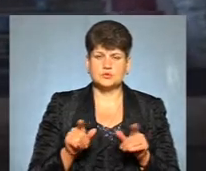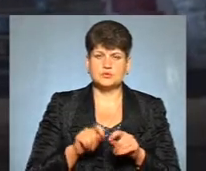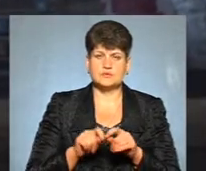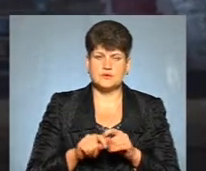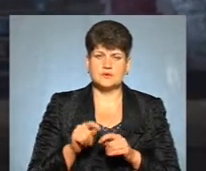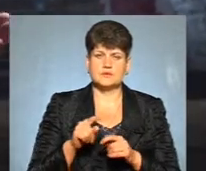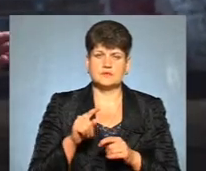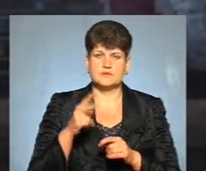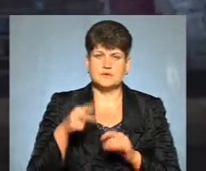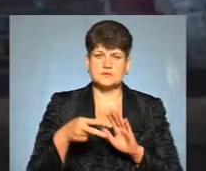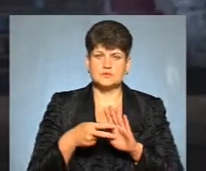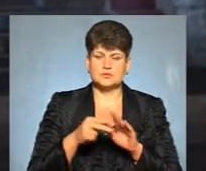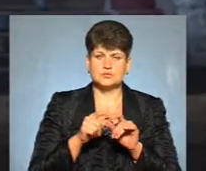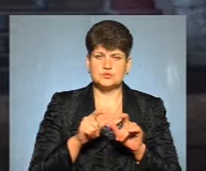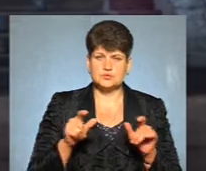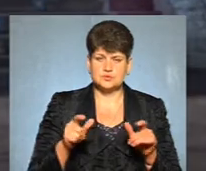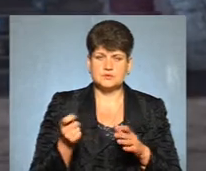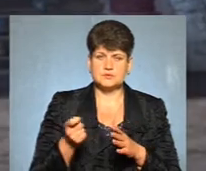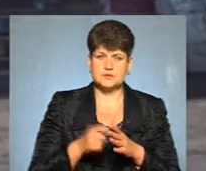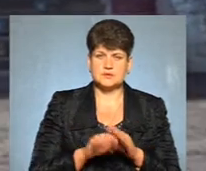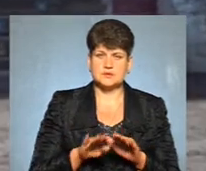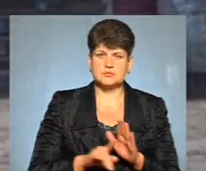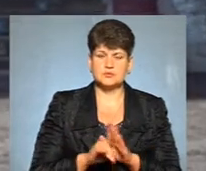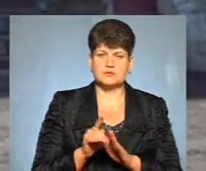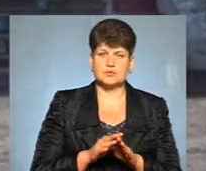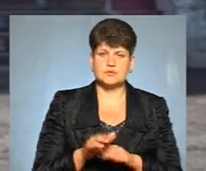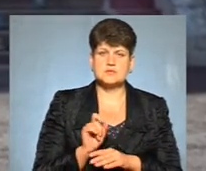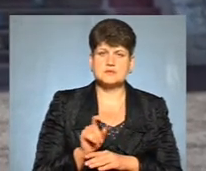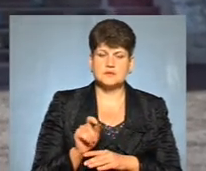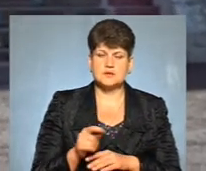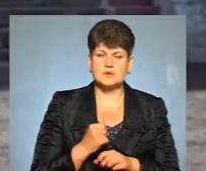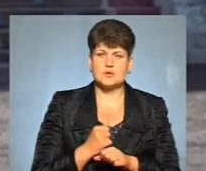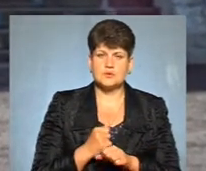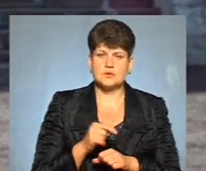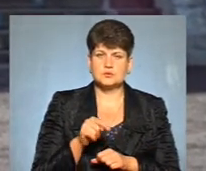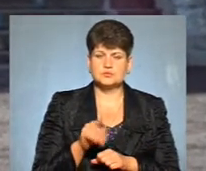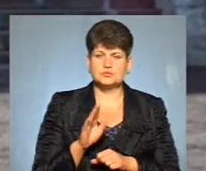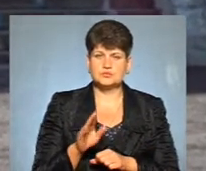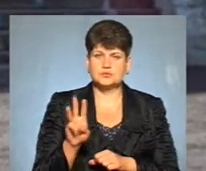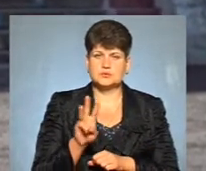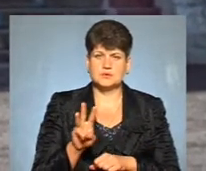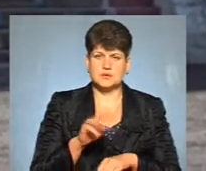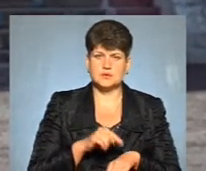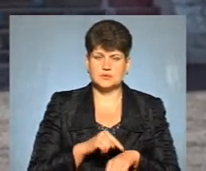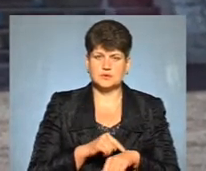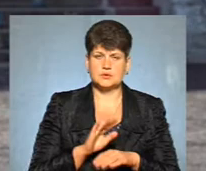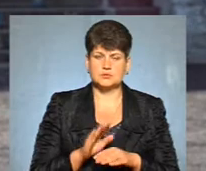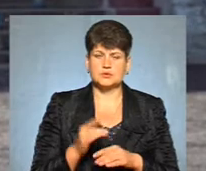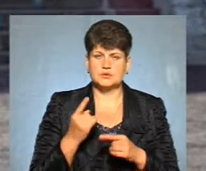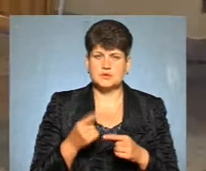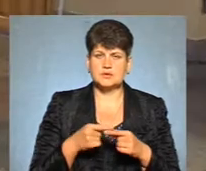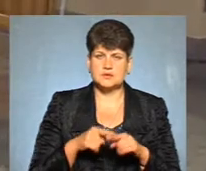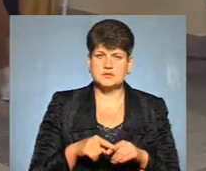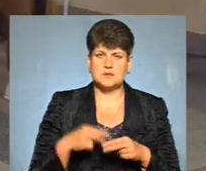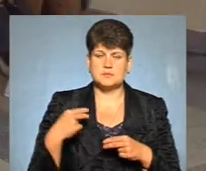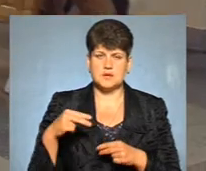школі закрили, абітурієнти почали виконувати завдання, робитимуть їх протягом 3 годин, буде 1 технологічна